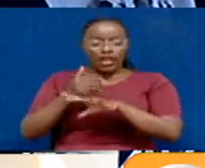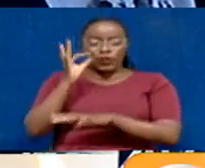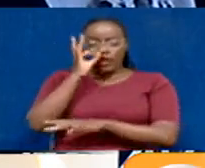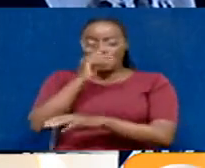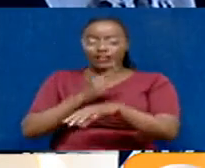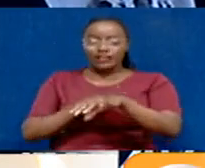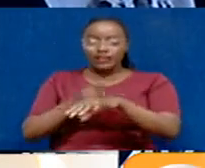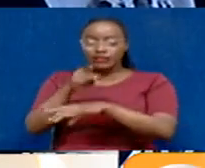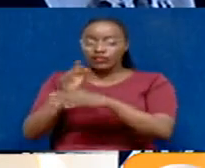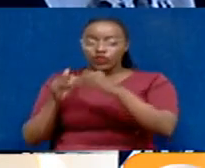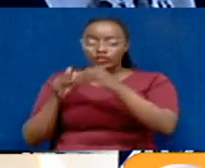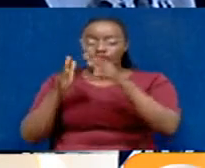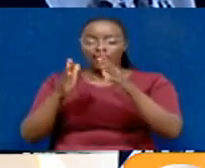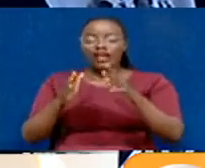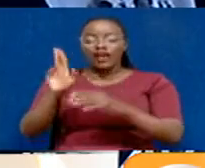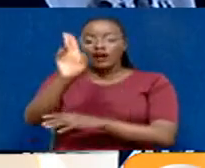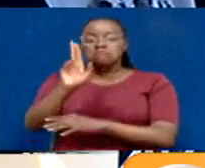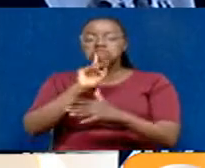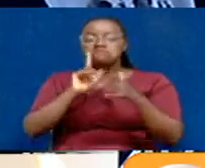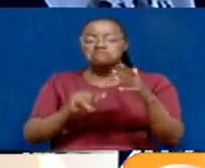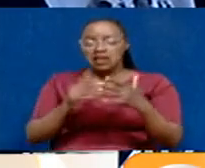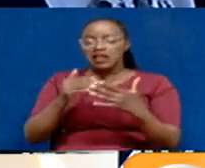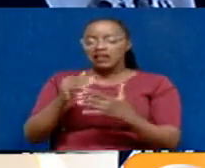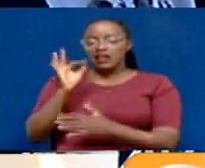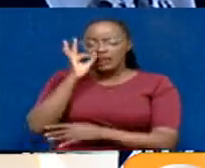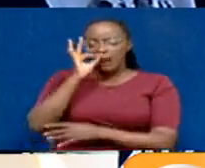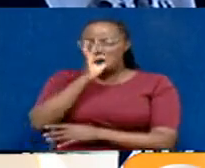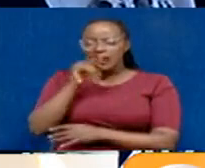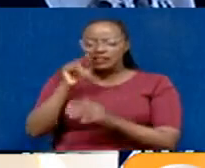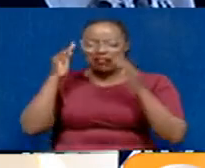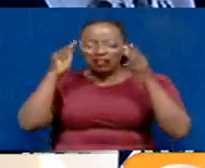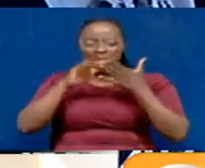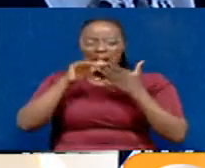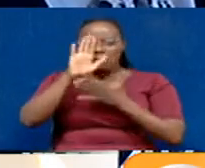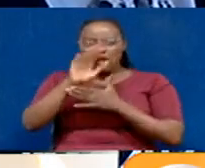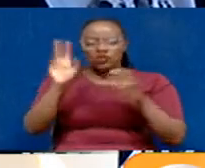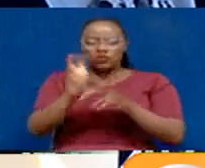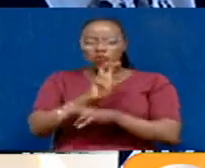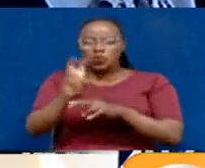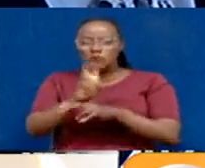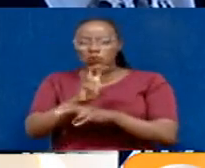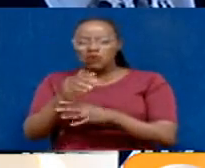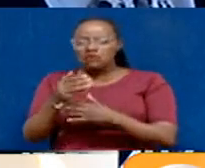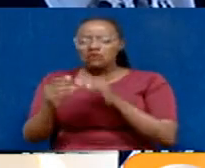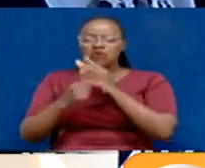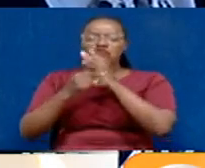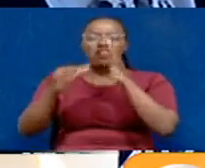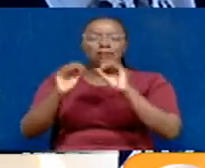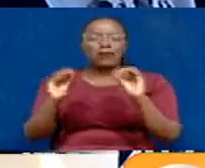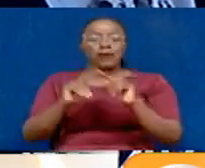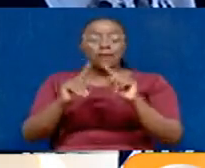Kibaki akiwa uongozini, Kenyatta alisema kwamba mtangulizi wake hakushughulika sana na kutafuta kuwa maarufu,